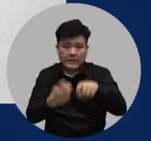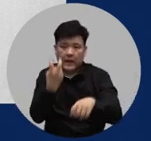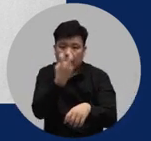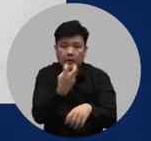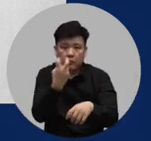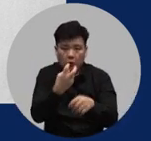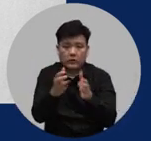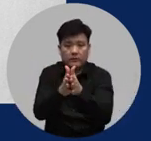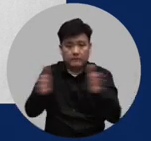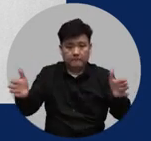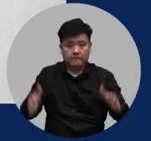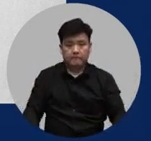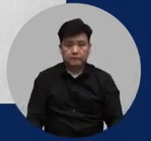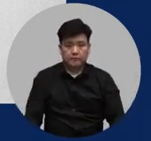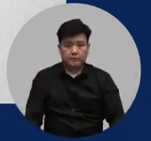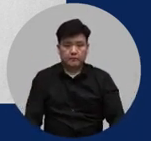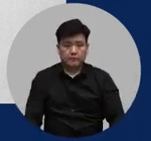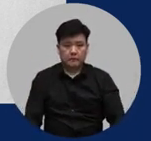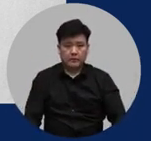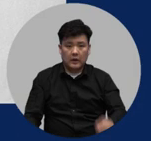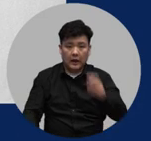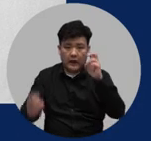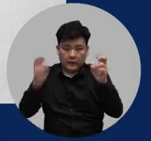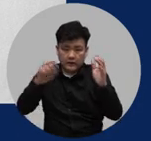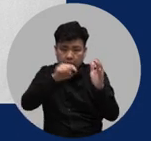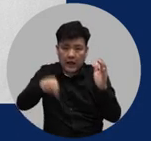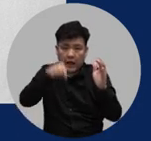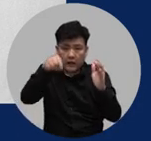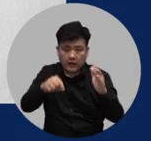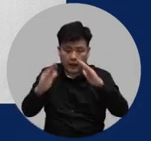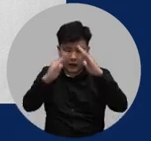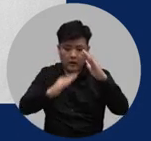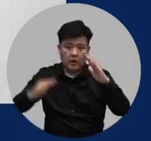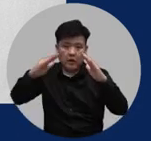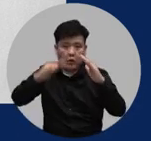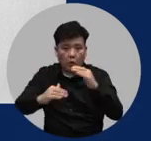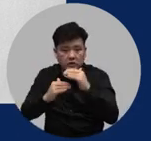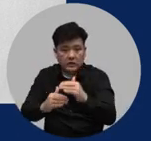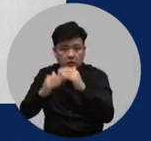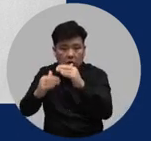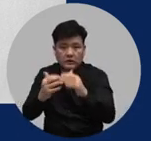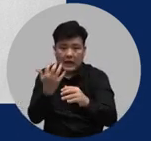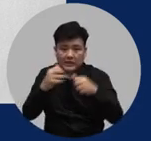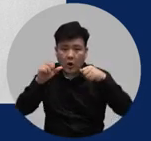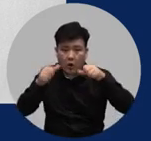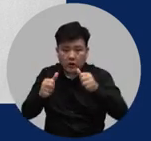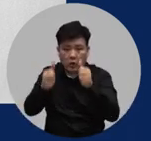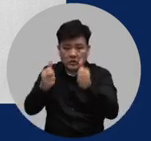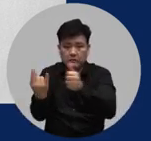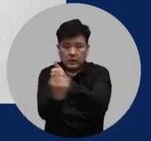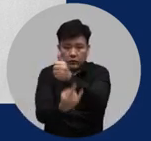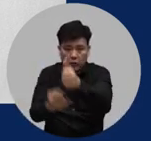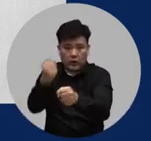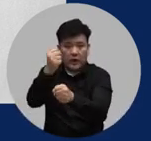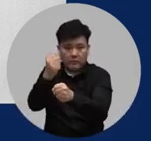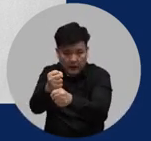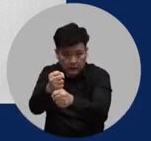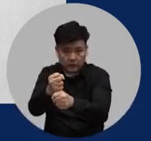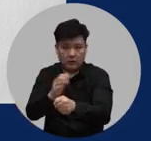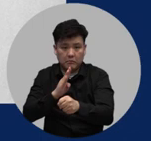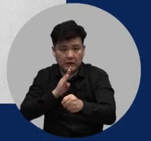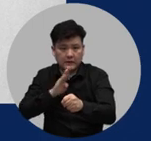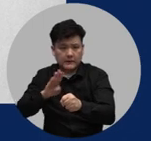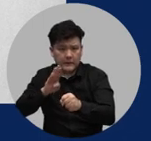모니터링을 실시합니다. 사내 공식 절차의 경우 성희롱 심의위원회를 구성하여 사실관계를